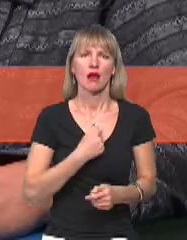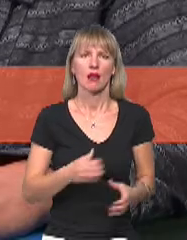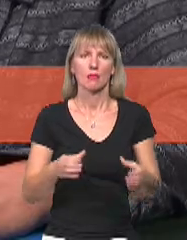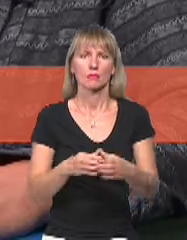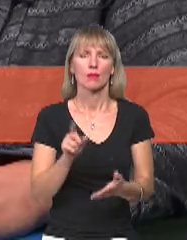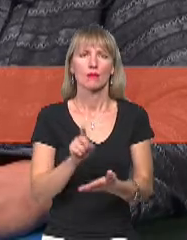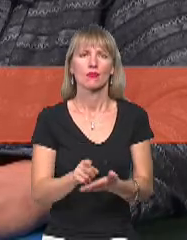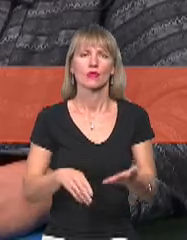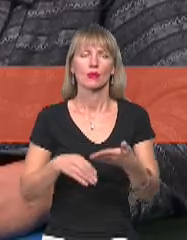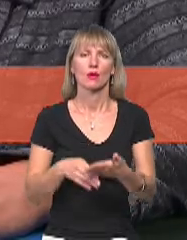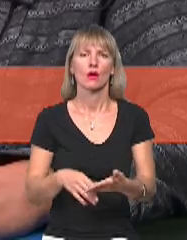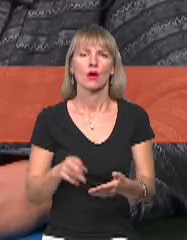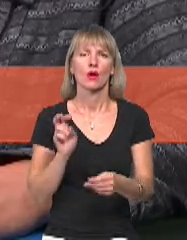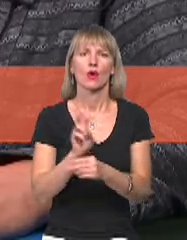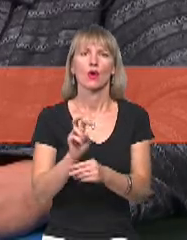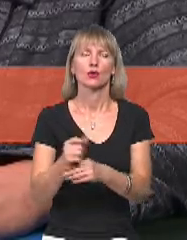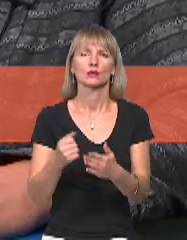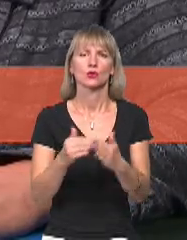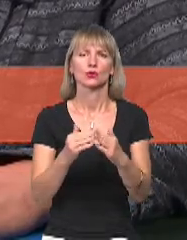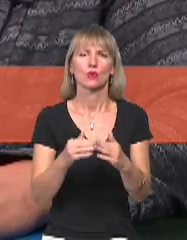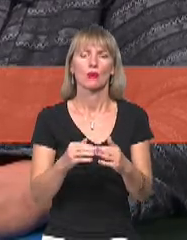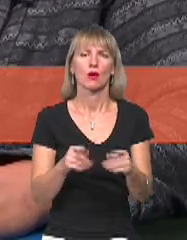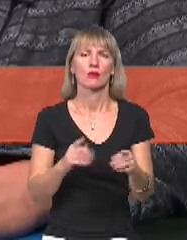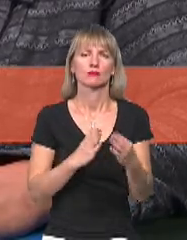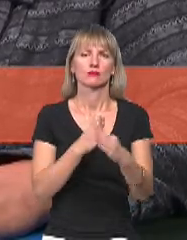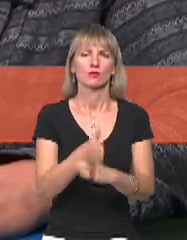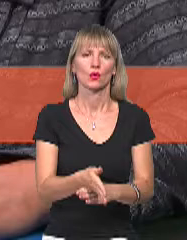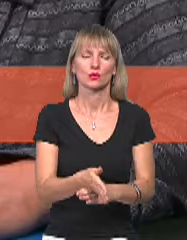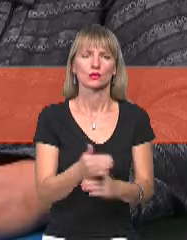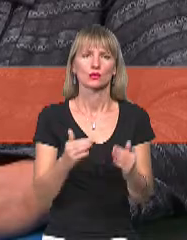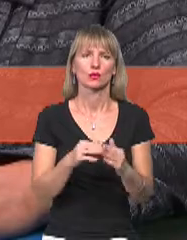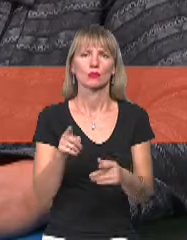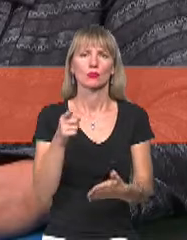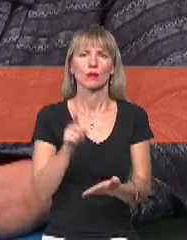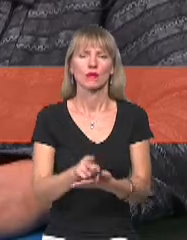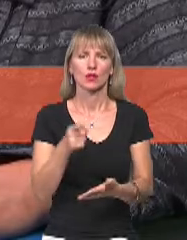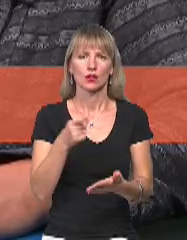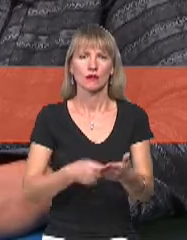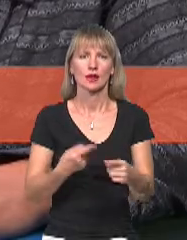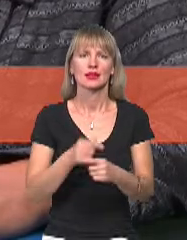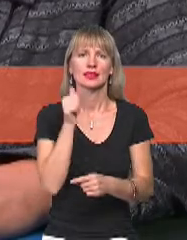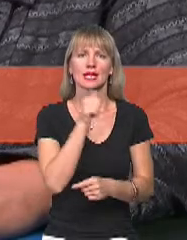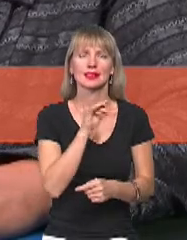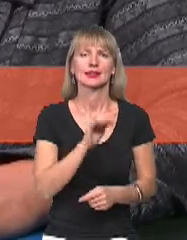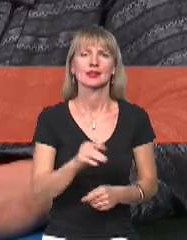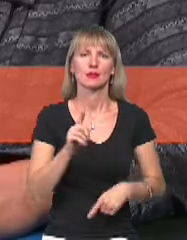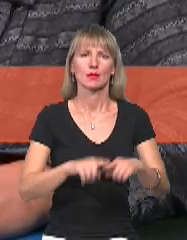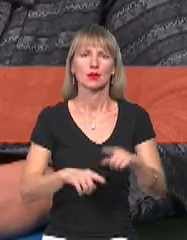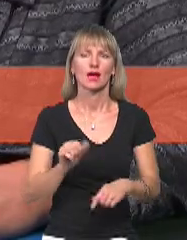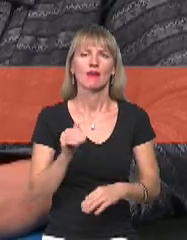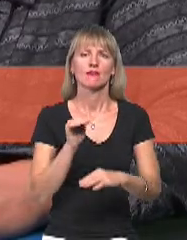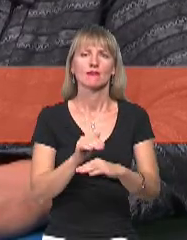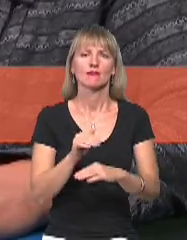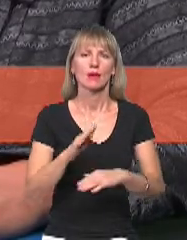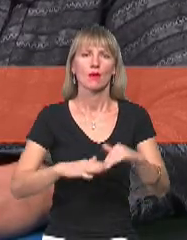повинна допомагати, входити додому до них, як додому. Їм повинні довіряти ці тайни і діти, і батьки. А